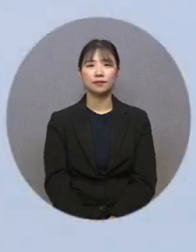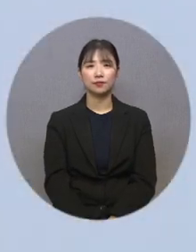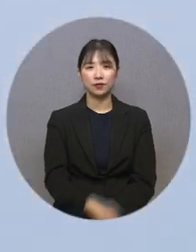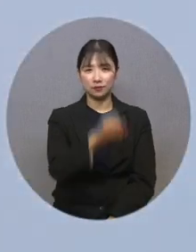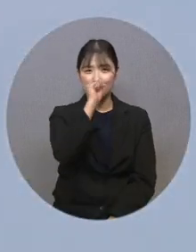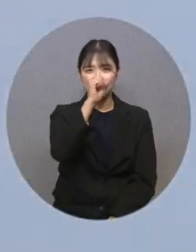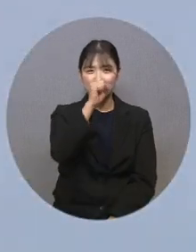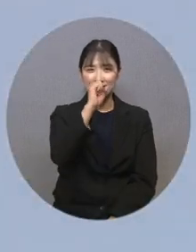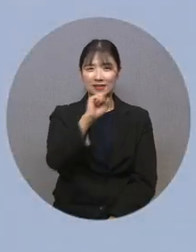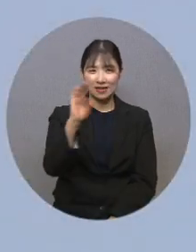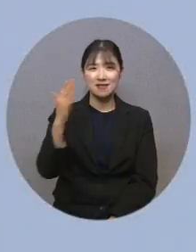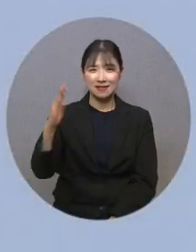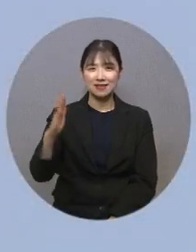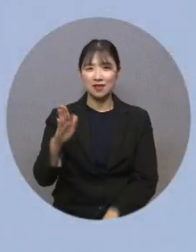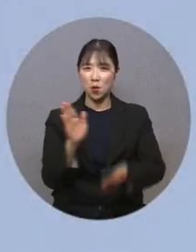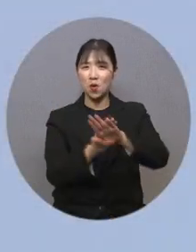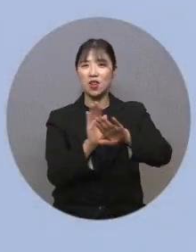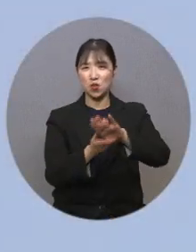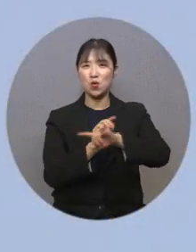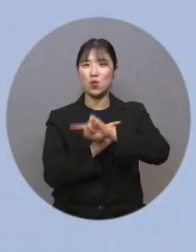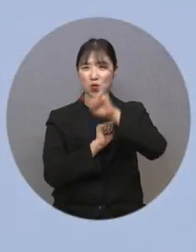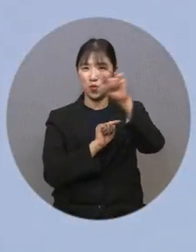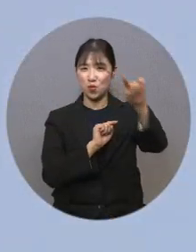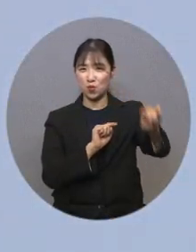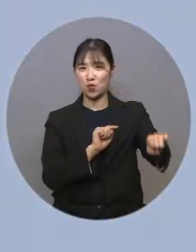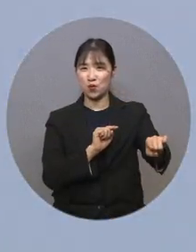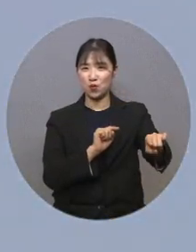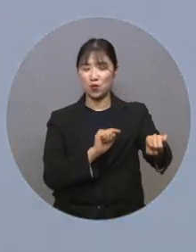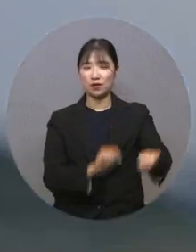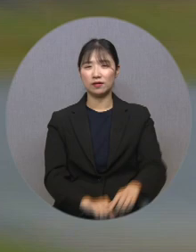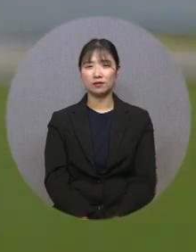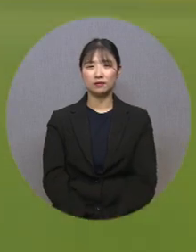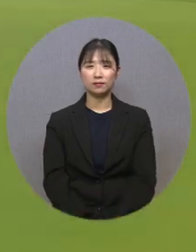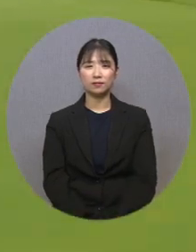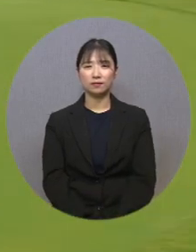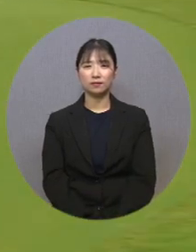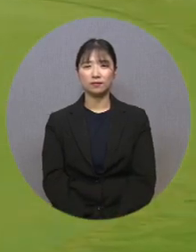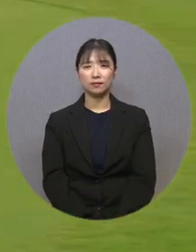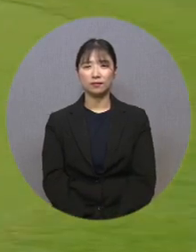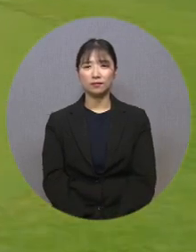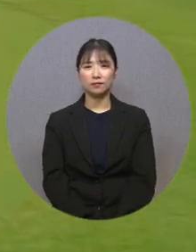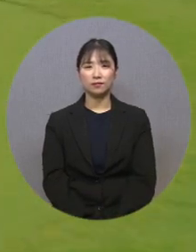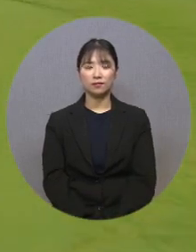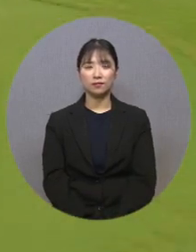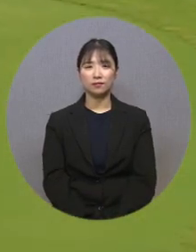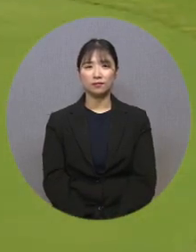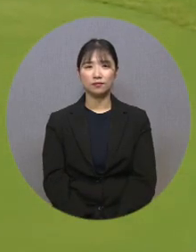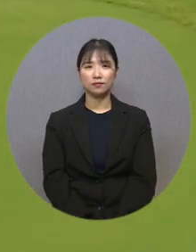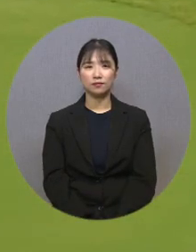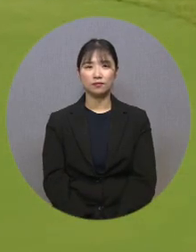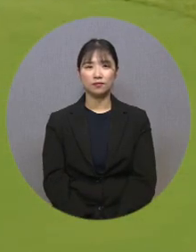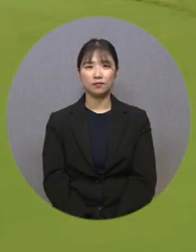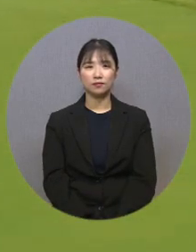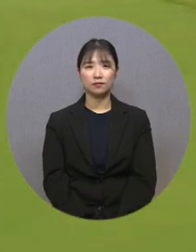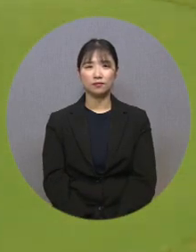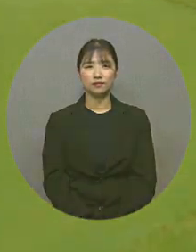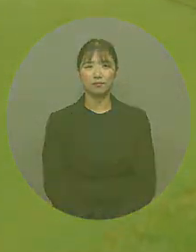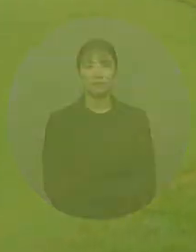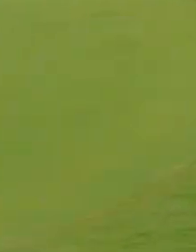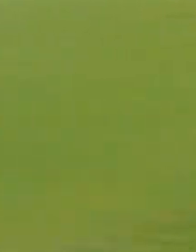좋아. 아, 됐어. 왼쪽이다. 됐어. 왼쪽이다. 왼쪽. 괜찮아?